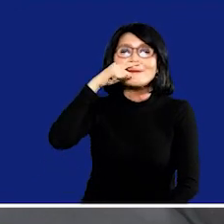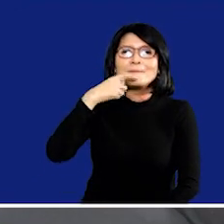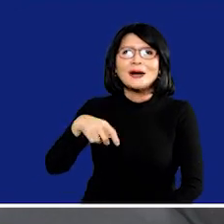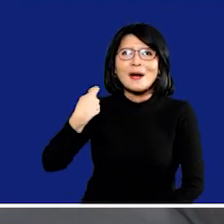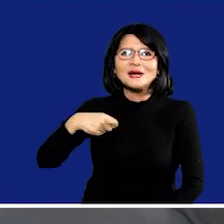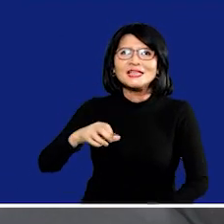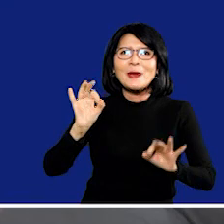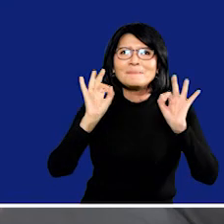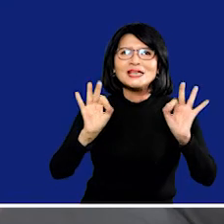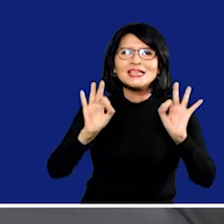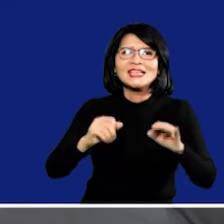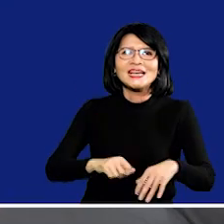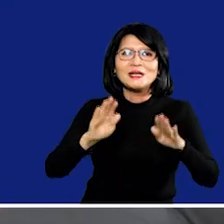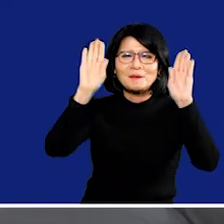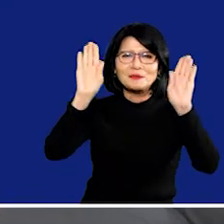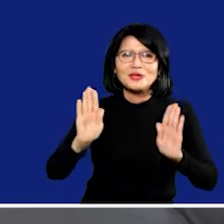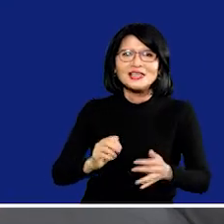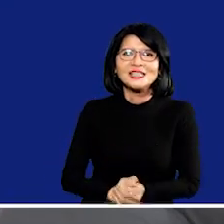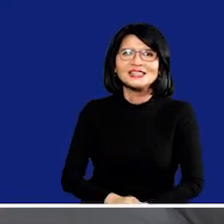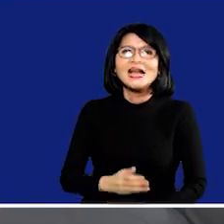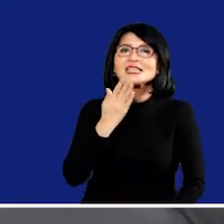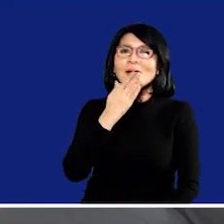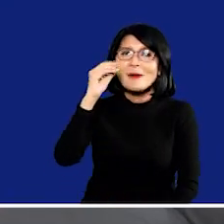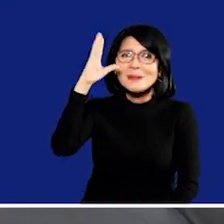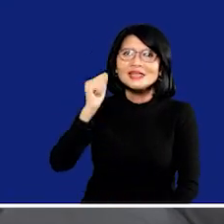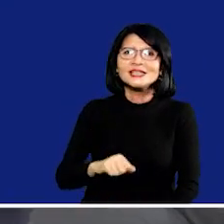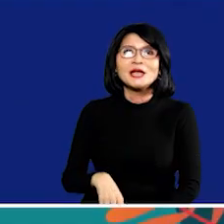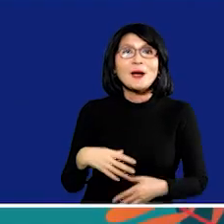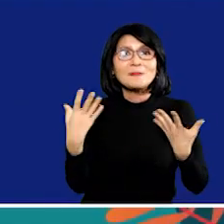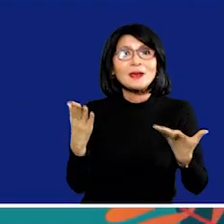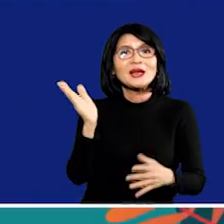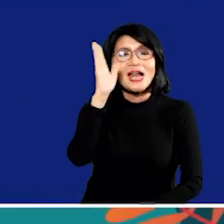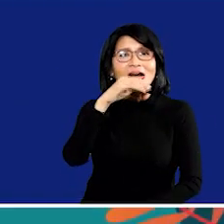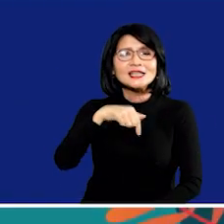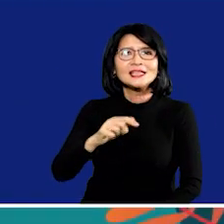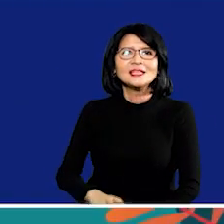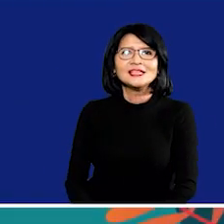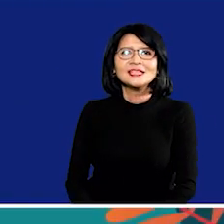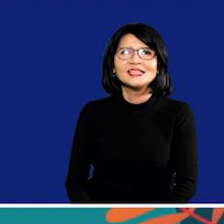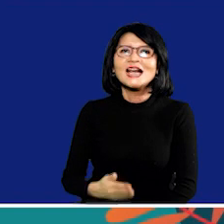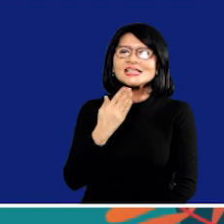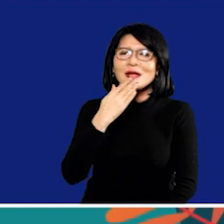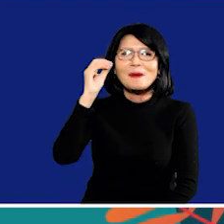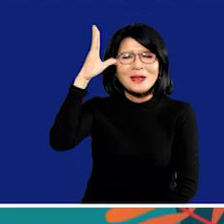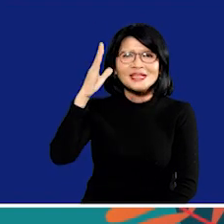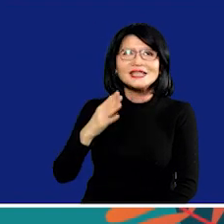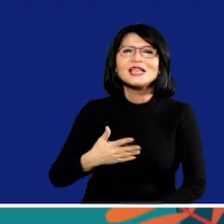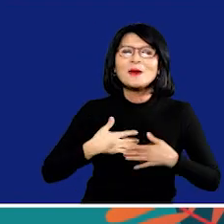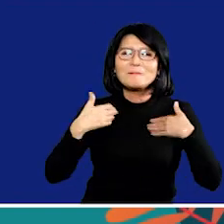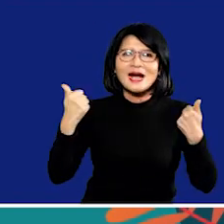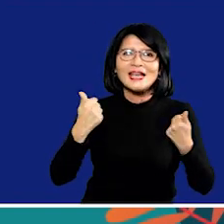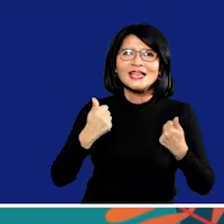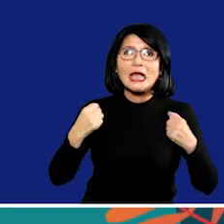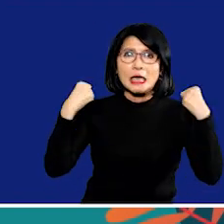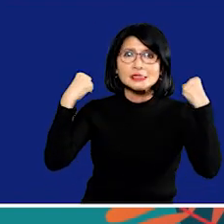Anwar Makarim. Selamat pagi Mas Menteri, apa kabar? Bagaimana keadaannya pagi hari ini? Selamat pagi, kabar baik, sehat